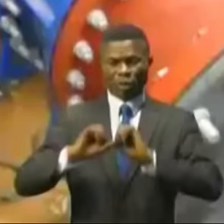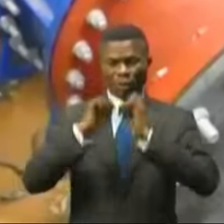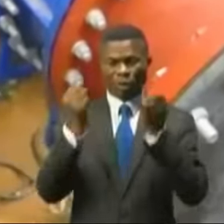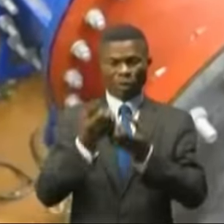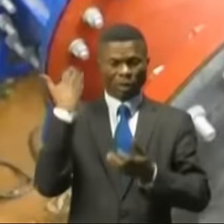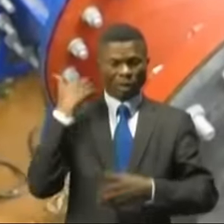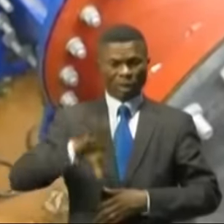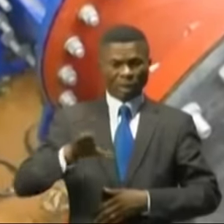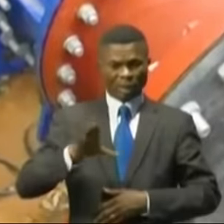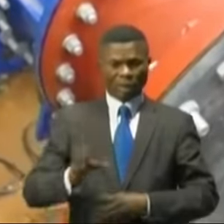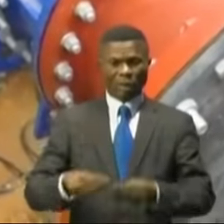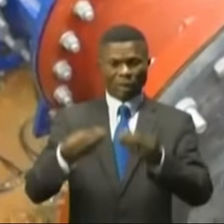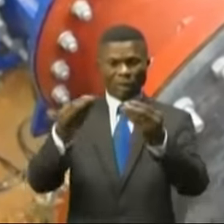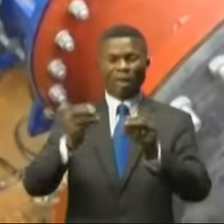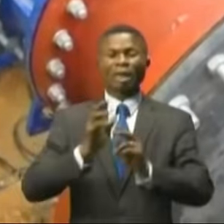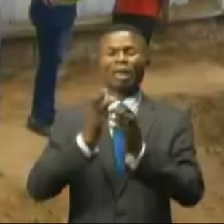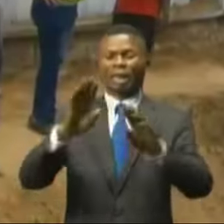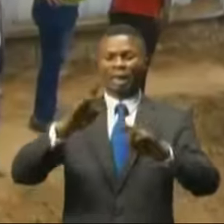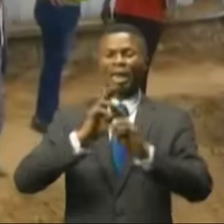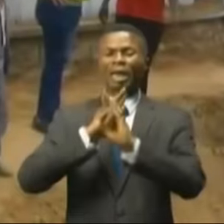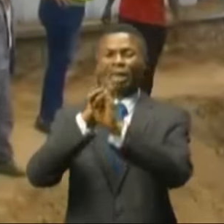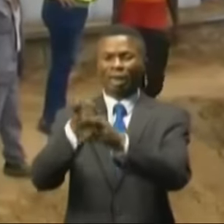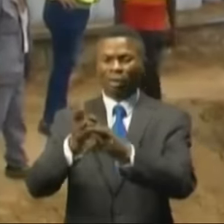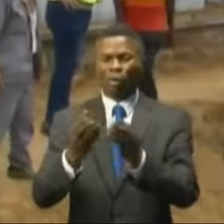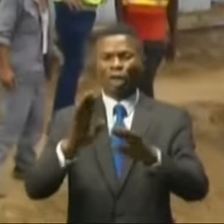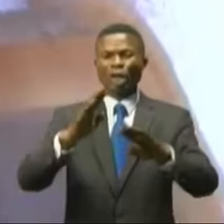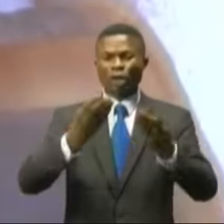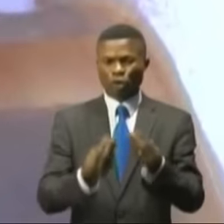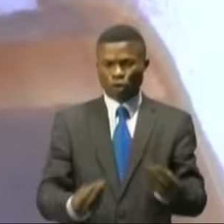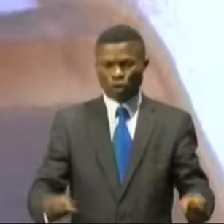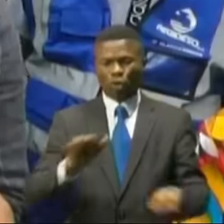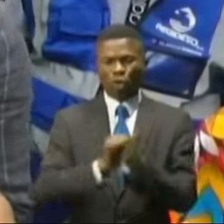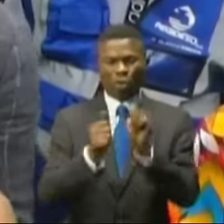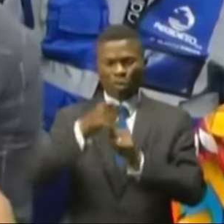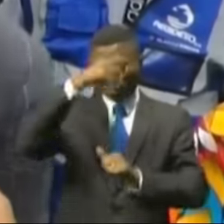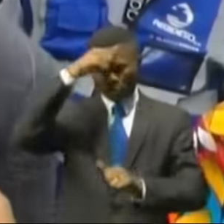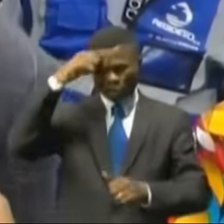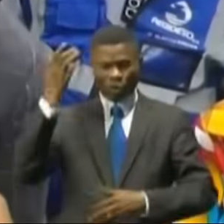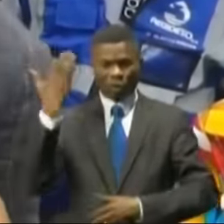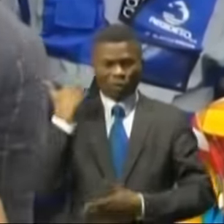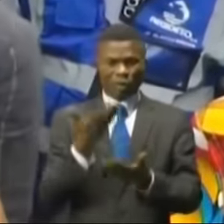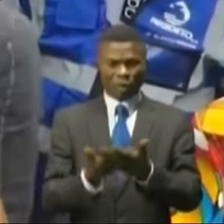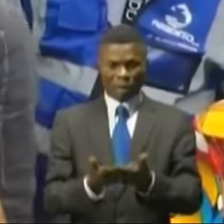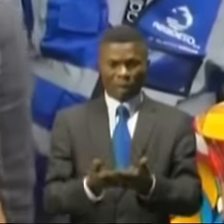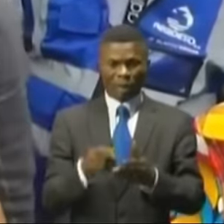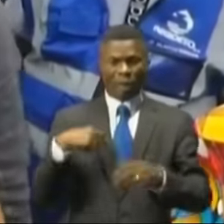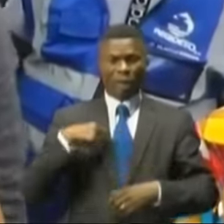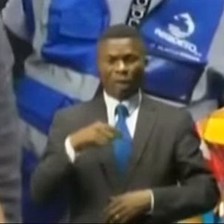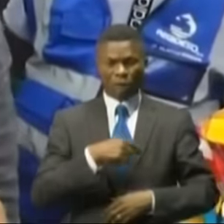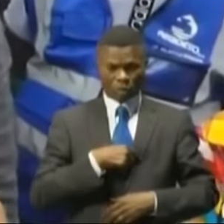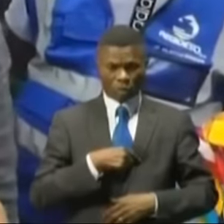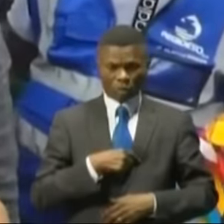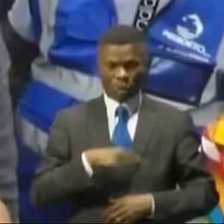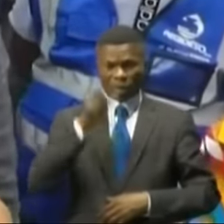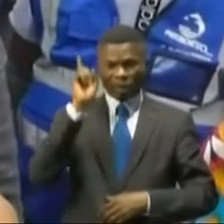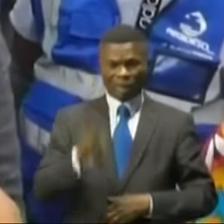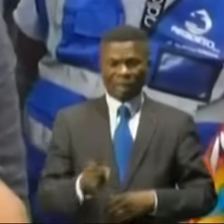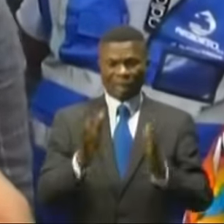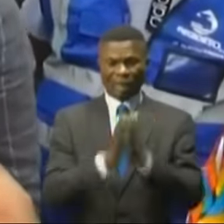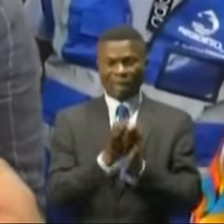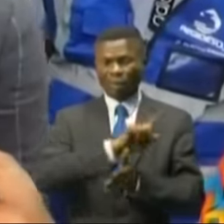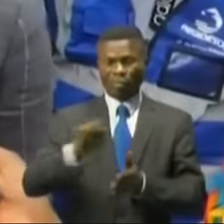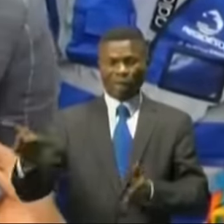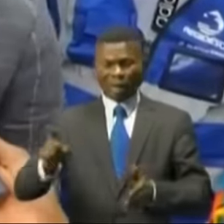SA, d'apporter une réponse concrète et efficace à la pénurie d'eau. Mais maintenant, ici, comme nous avons les 110 000 m3 du premier